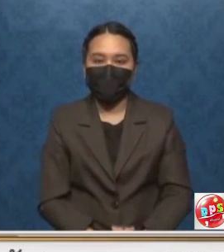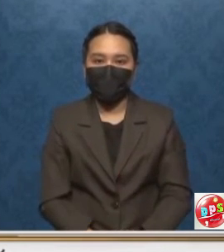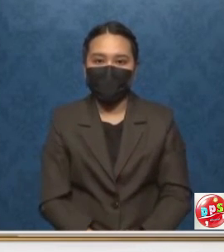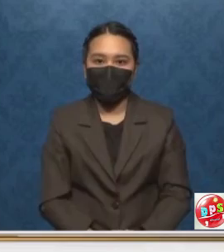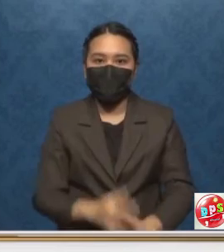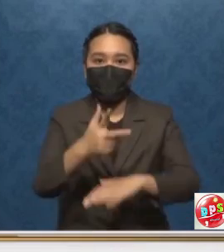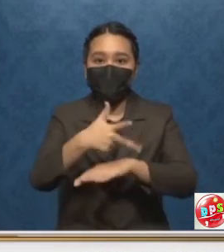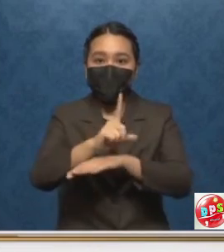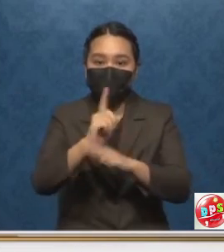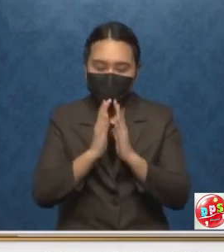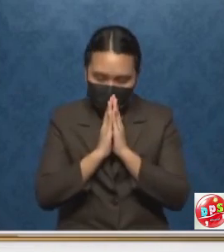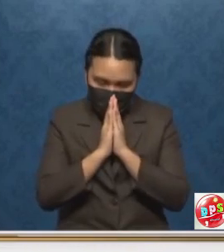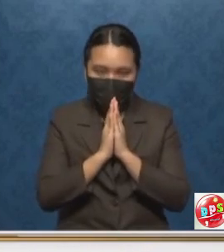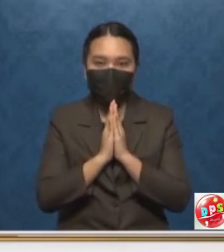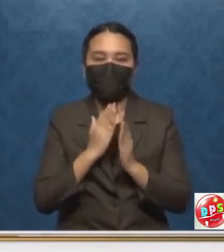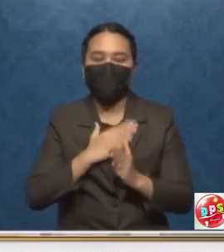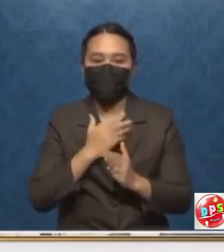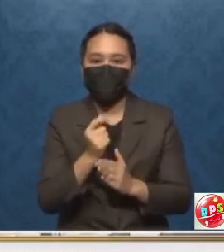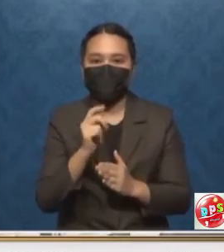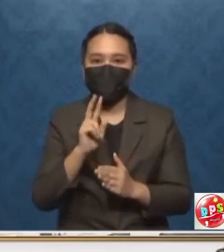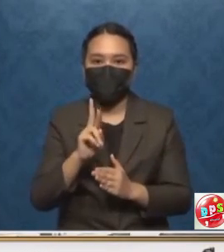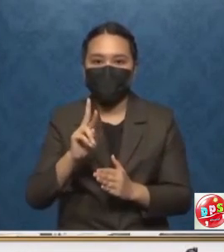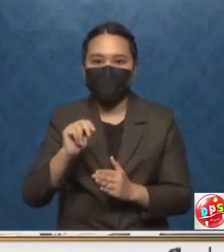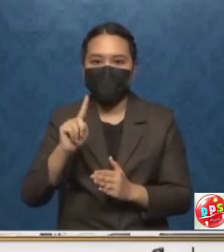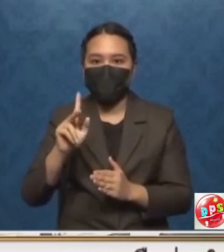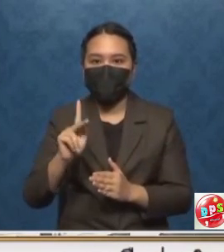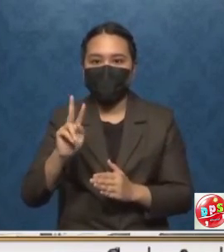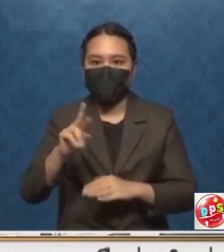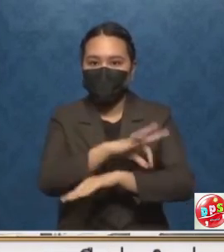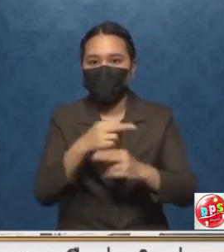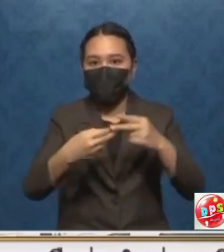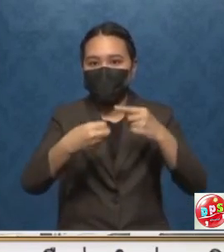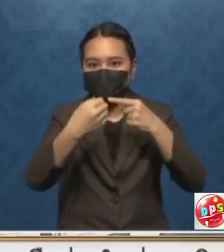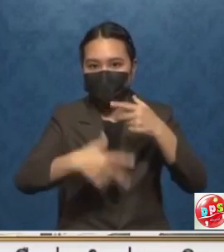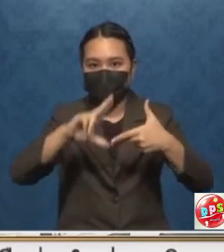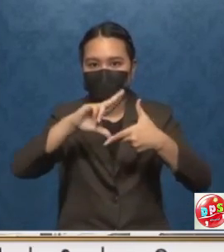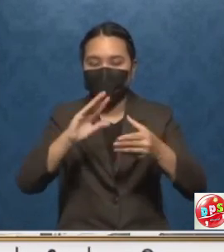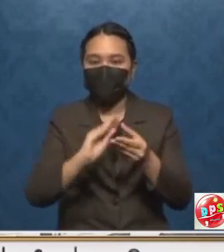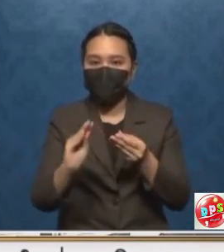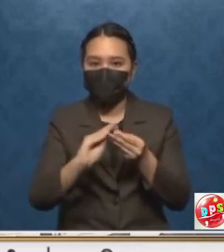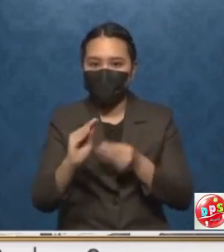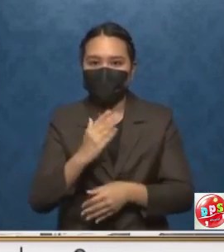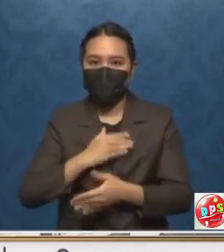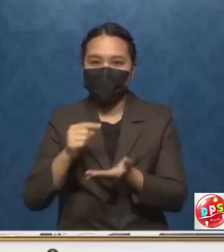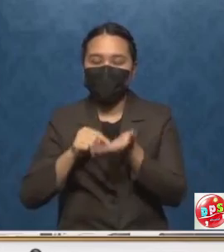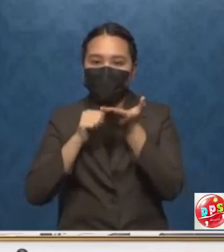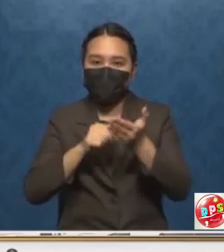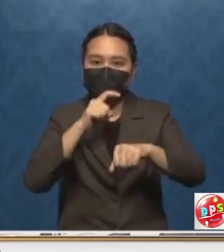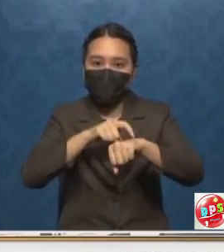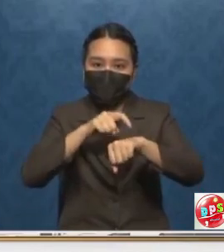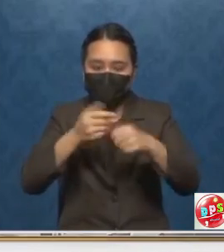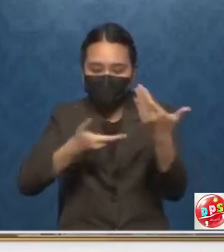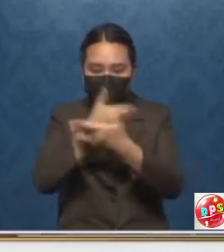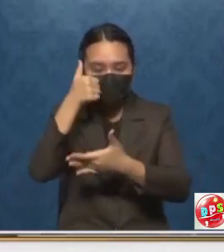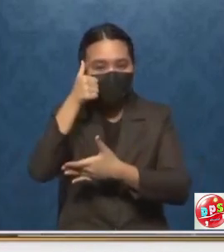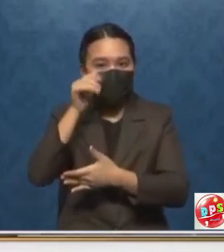ขอเรีนเสนอยะเวลา แลยะต